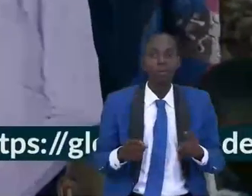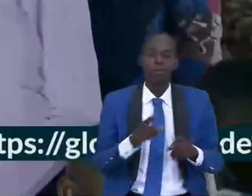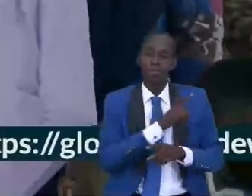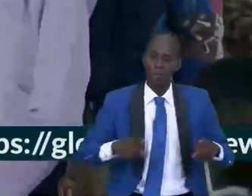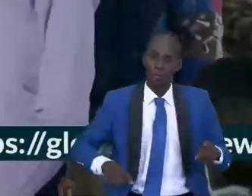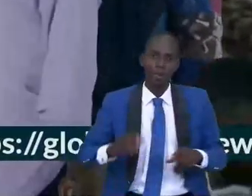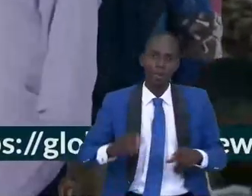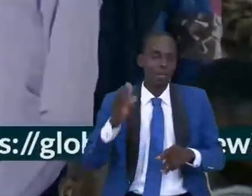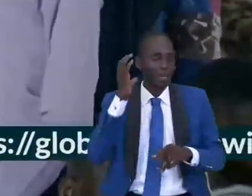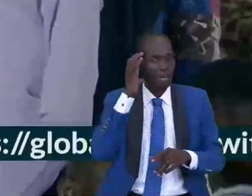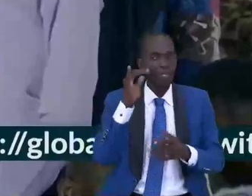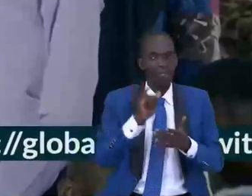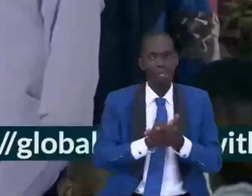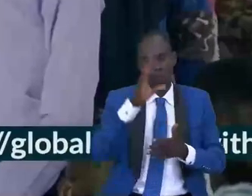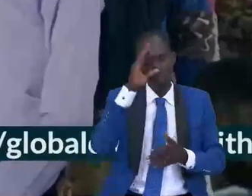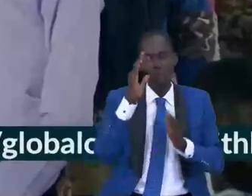Écrivez de façon